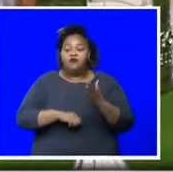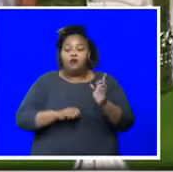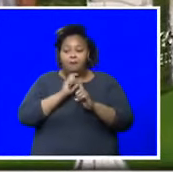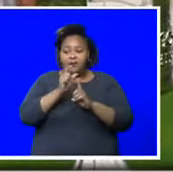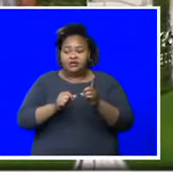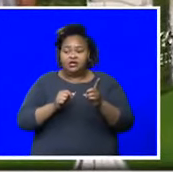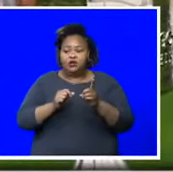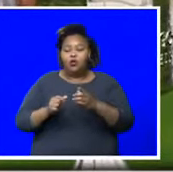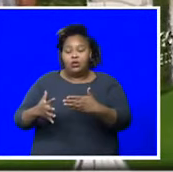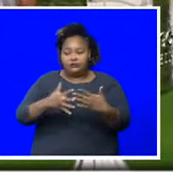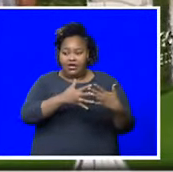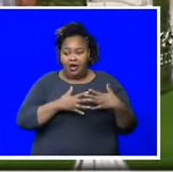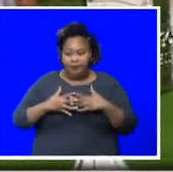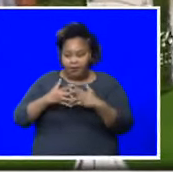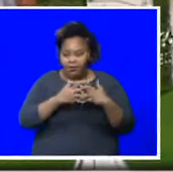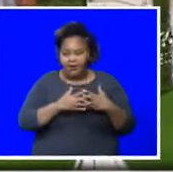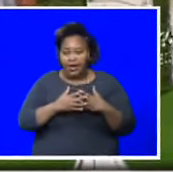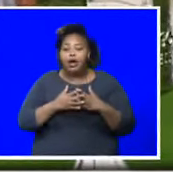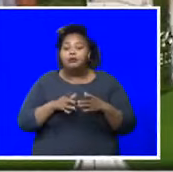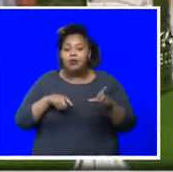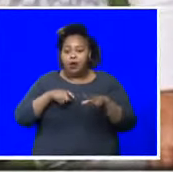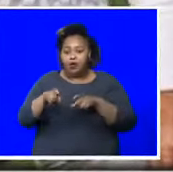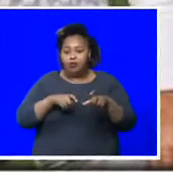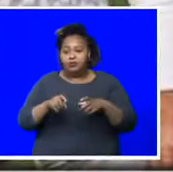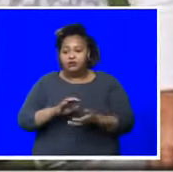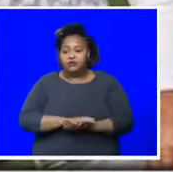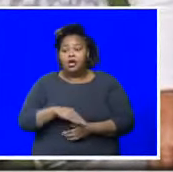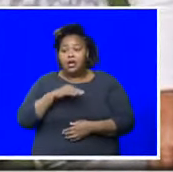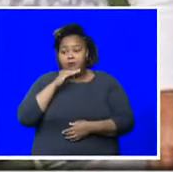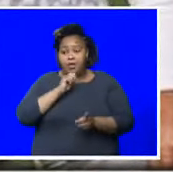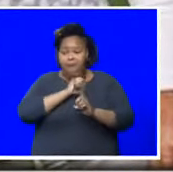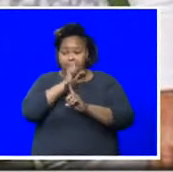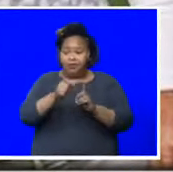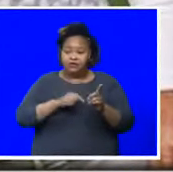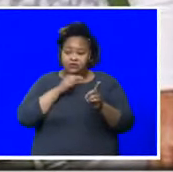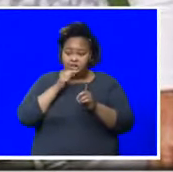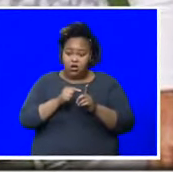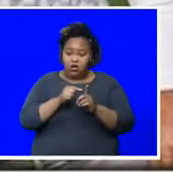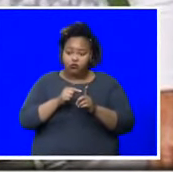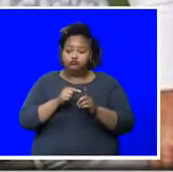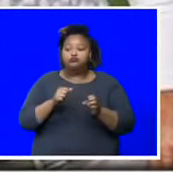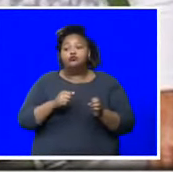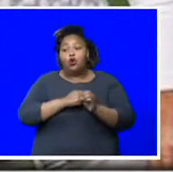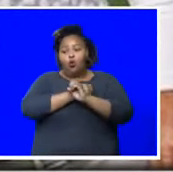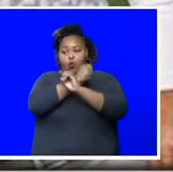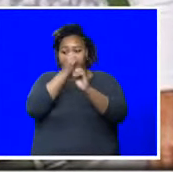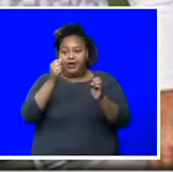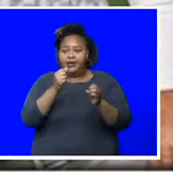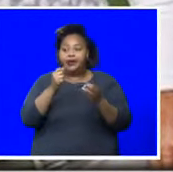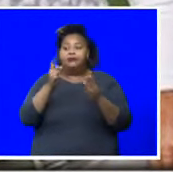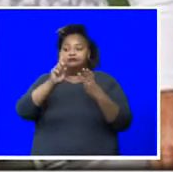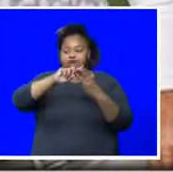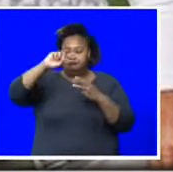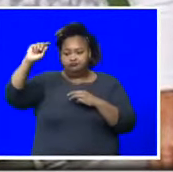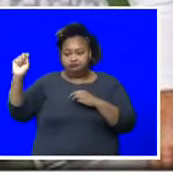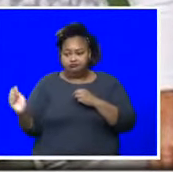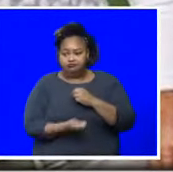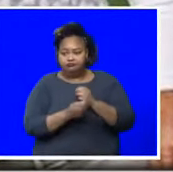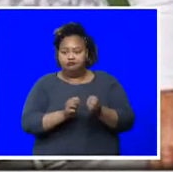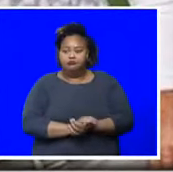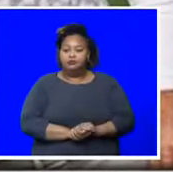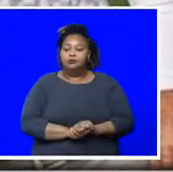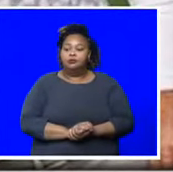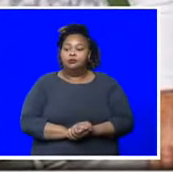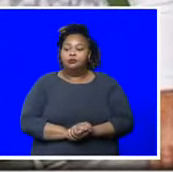kunenzebe. Kuphakamisa inzebe kwakhe Homa kusho ukuthi sewuphakamisa inzebe ye-PGA Tour yesine emlandweni wakhe kanzi